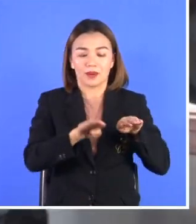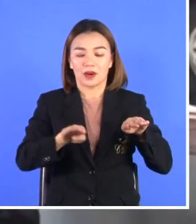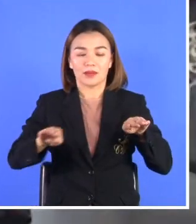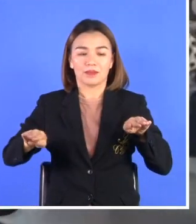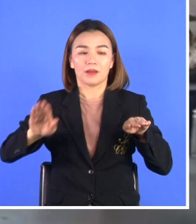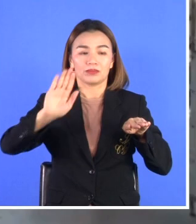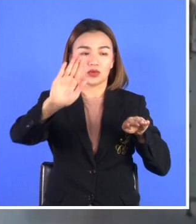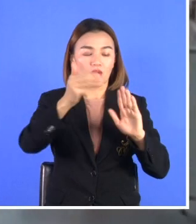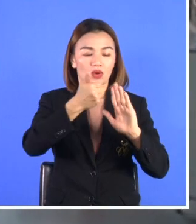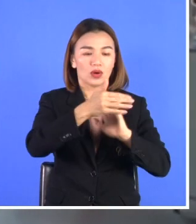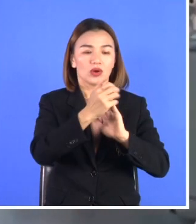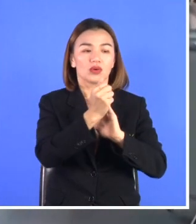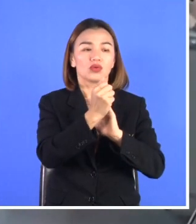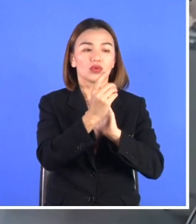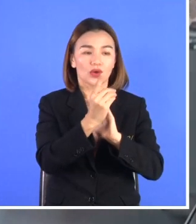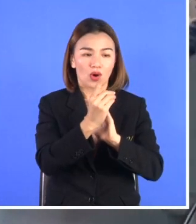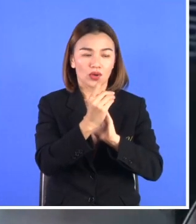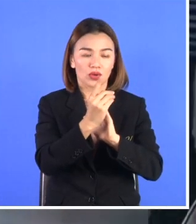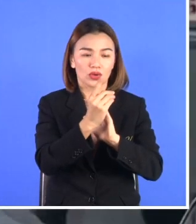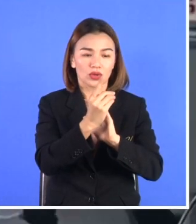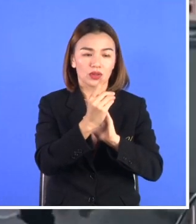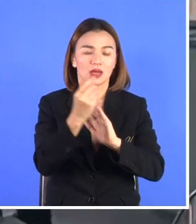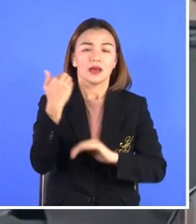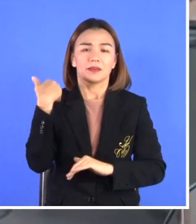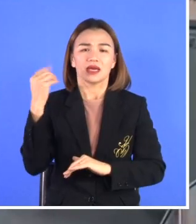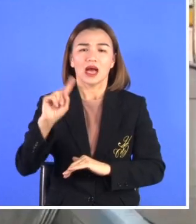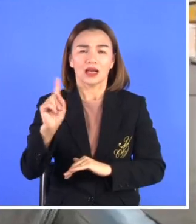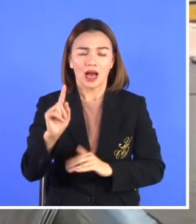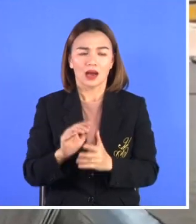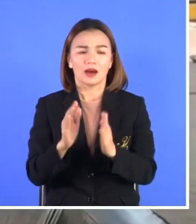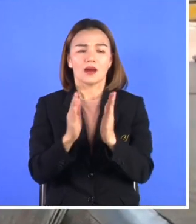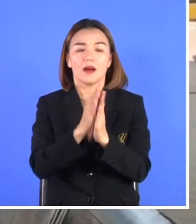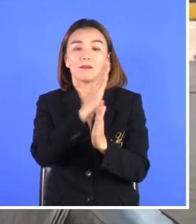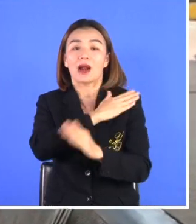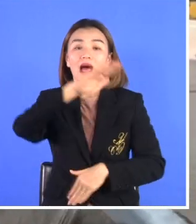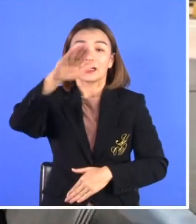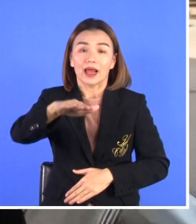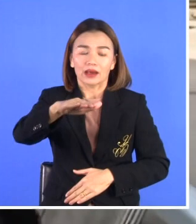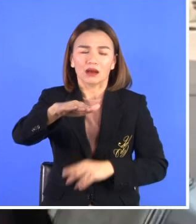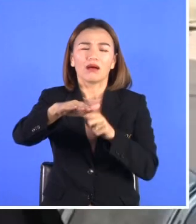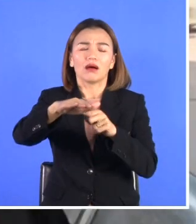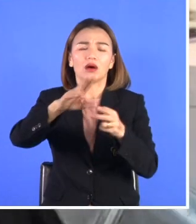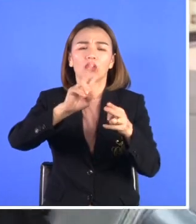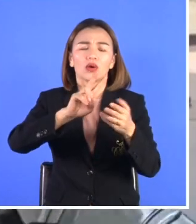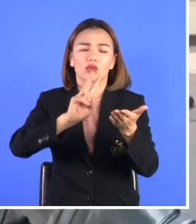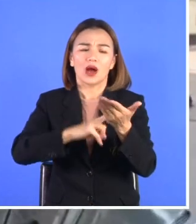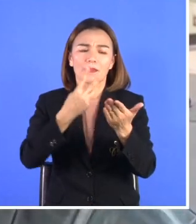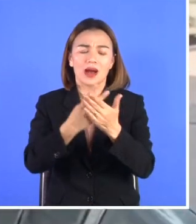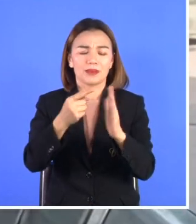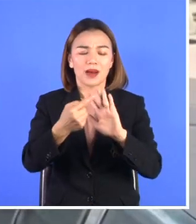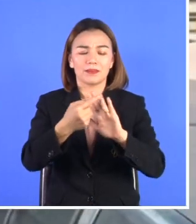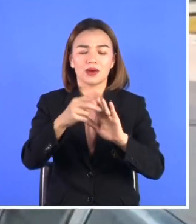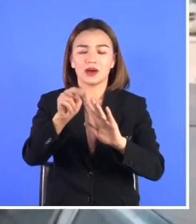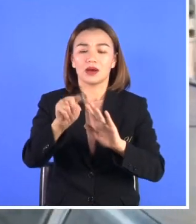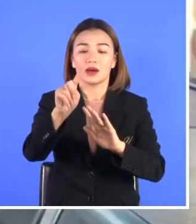านีเขาบอกว่ามีเป็นเนนฮะเนนชื่อว่าเนนโกเนี่ยได้โชว์อวัยวะเพศอยู่บนรถก่